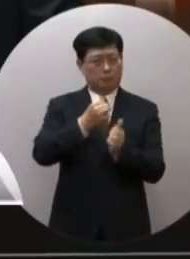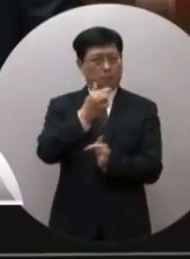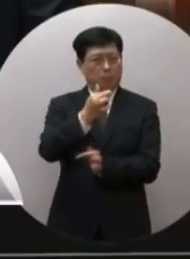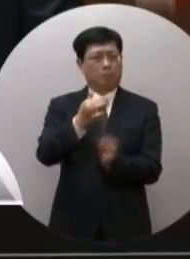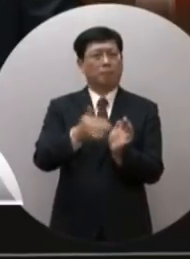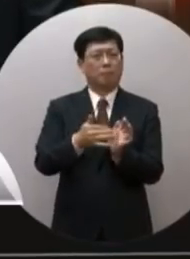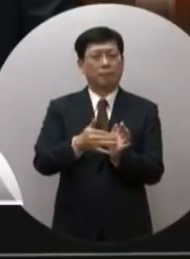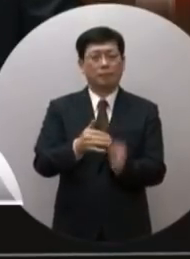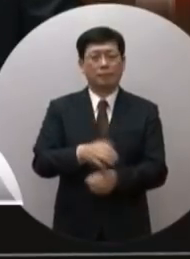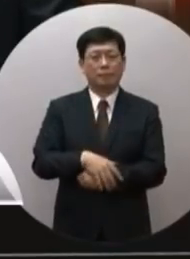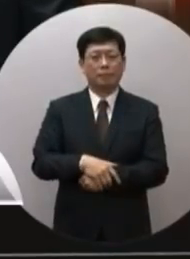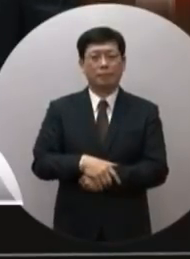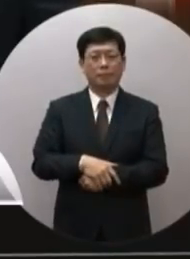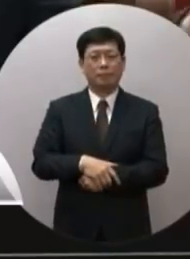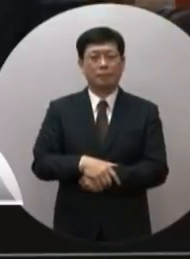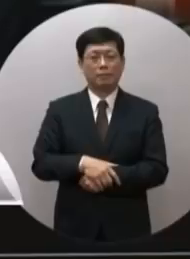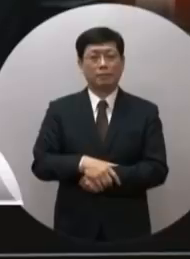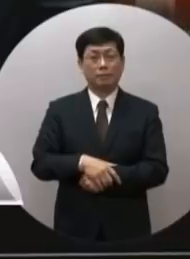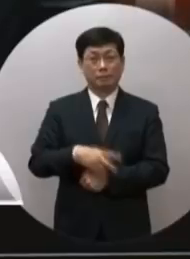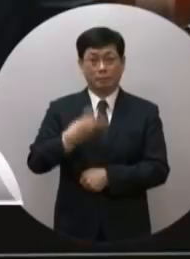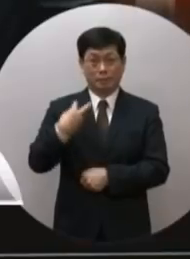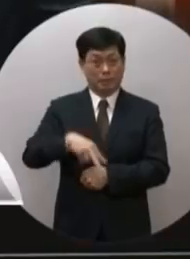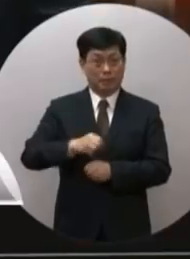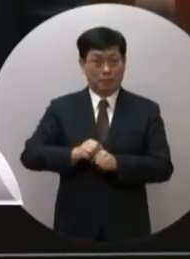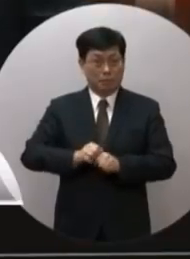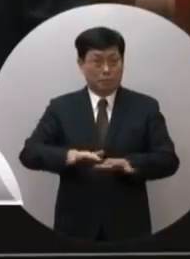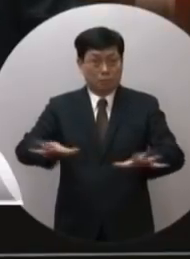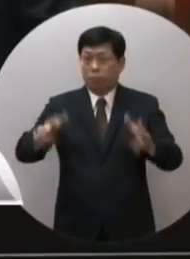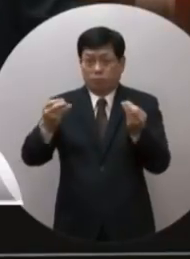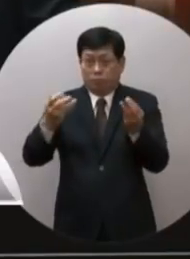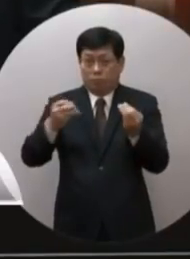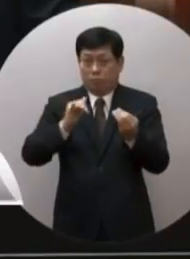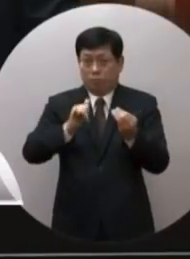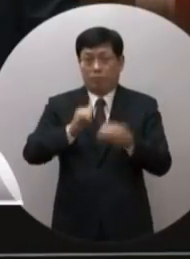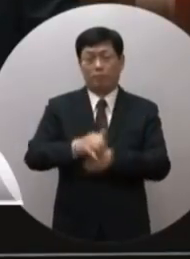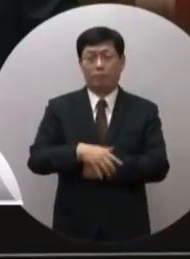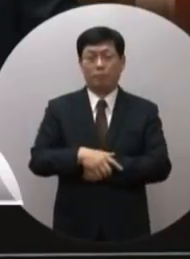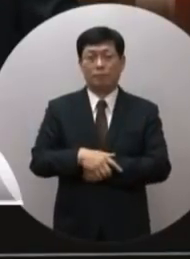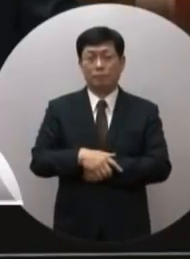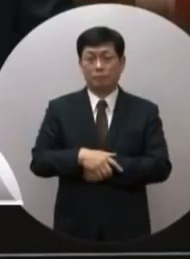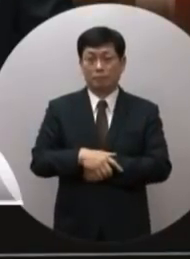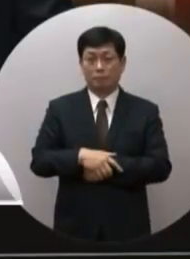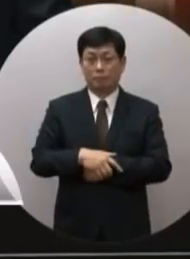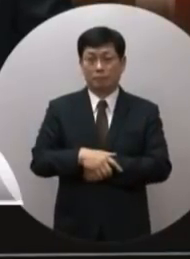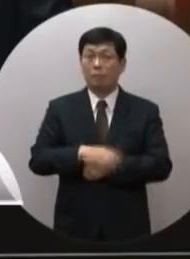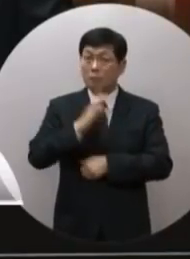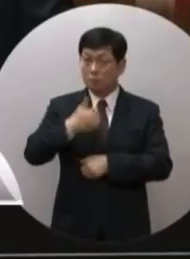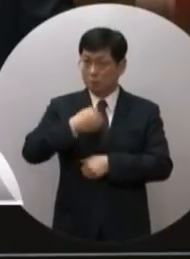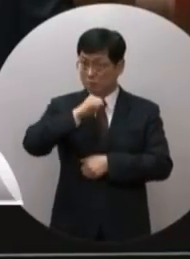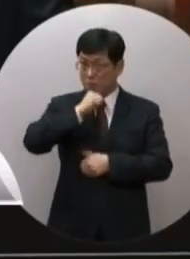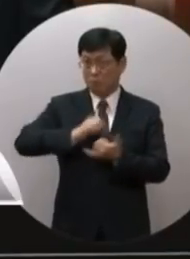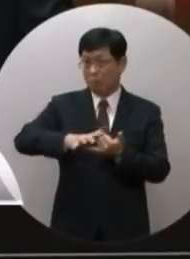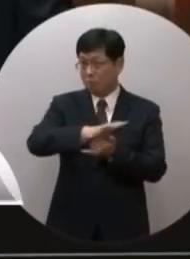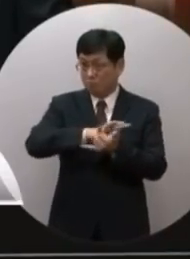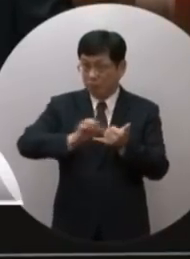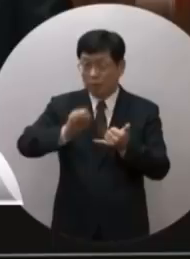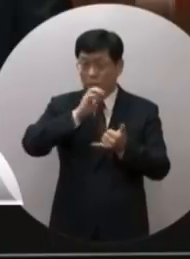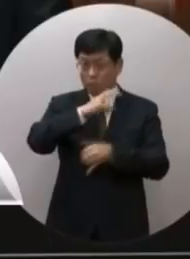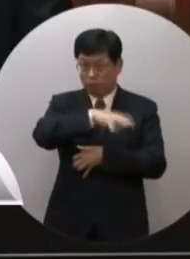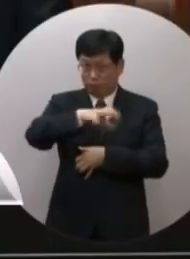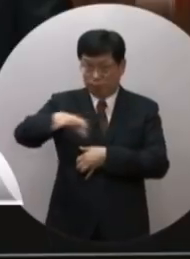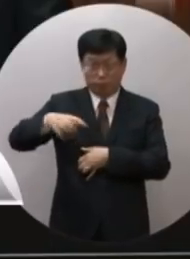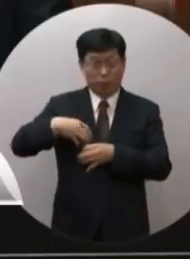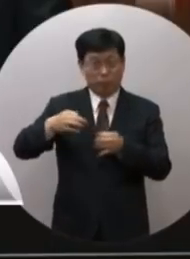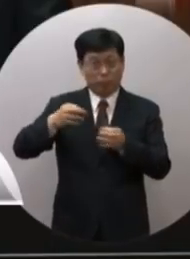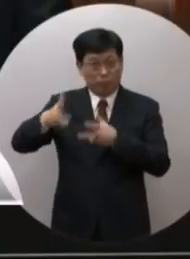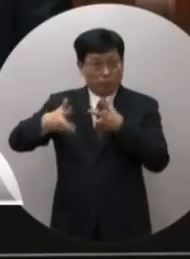制，没有全面性的群聚爆发的危险。是不是台湾整体各个产